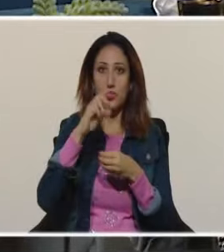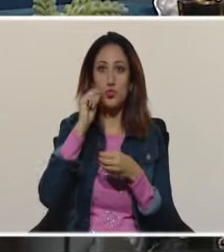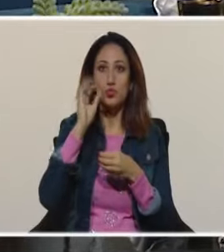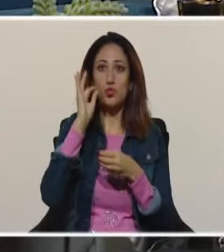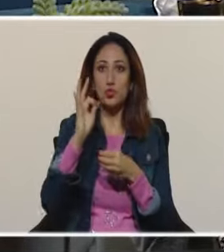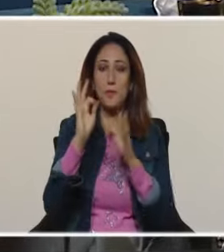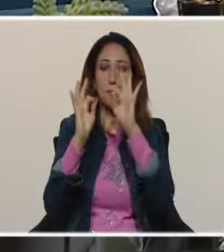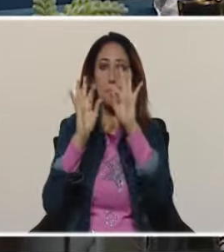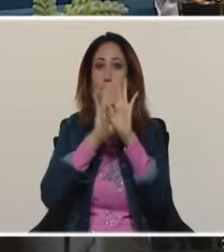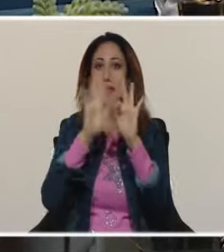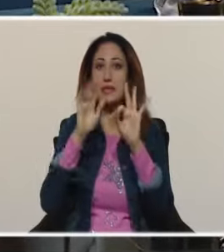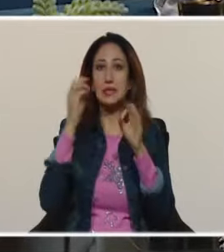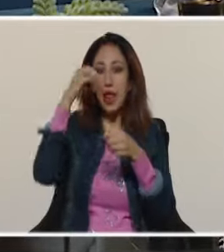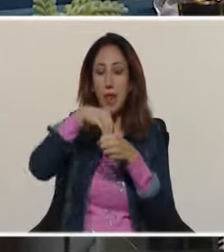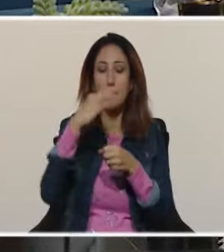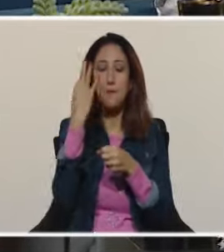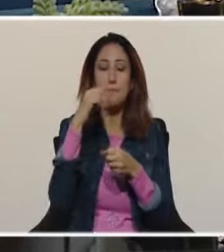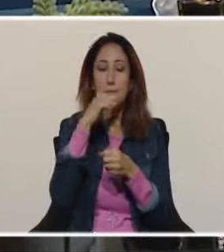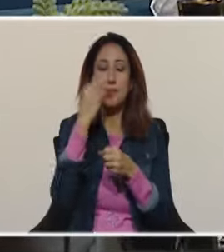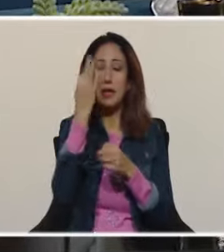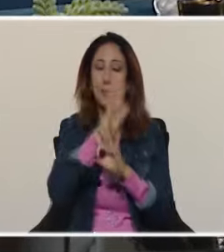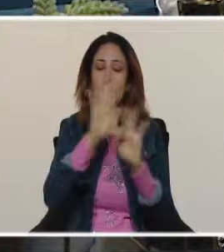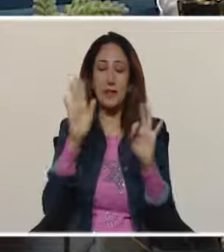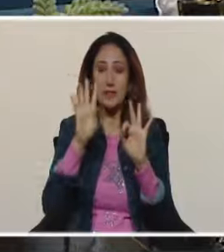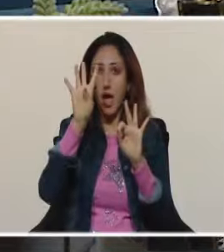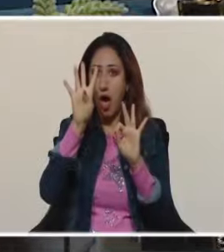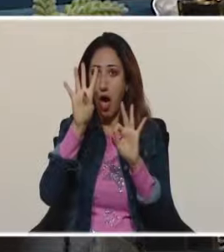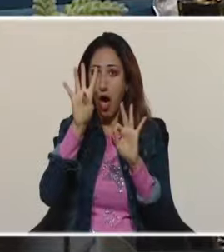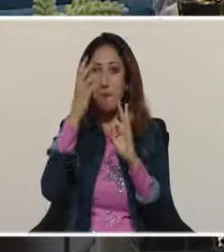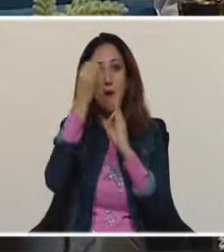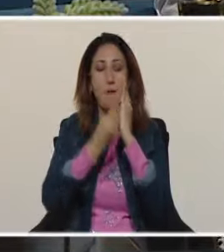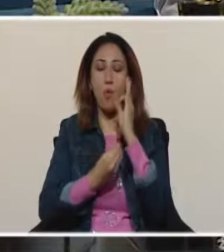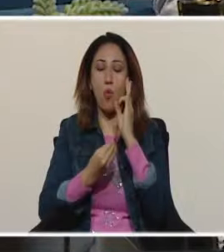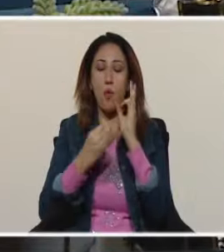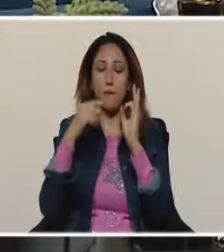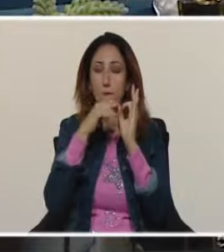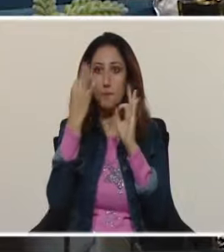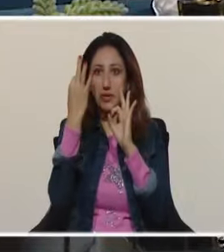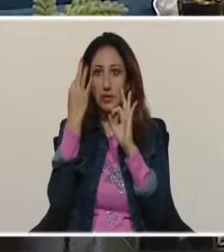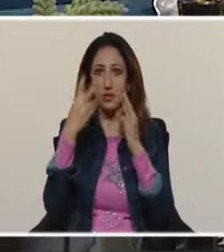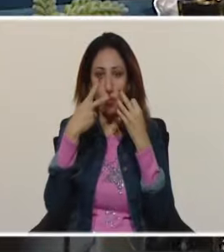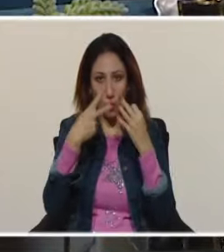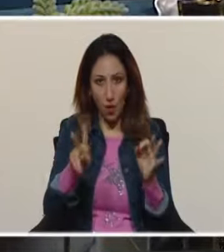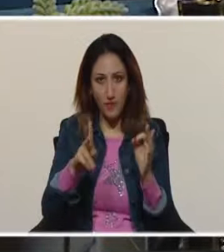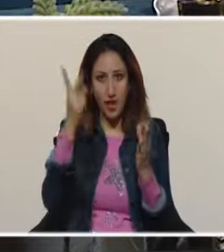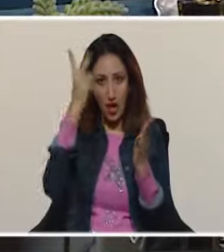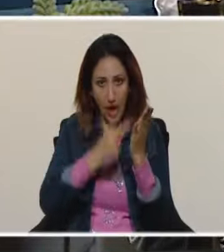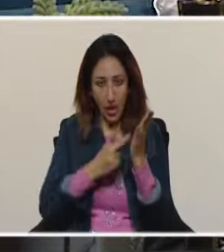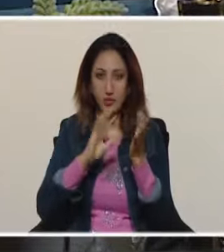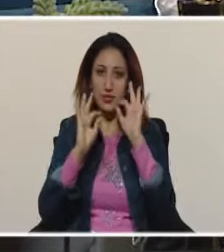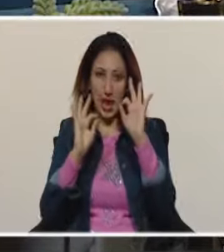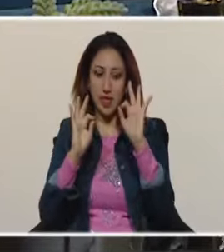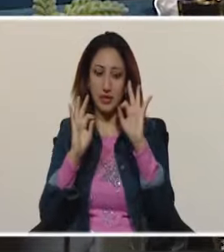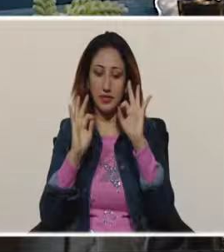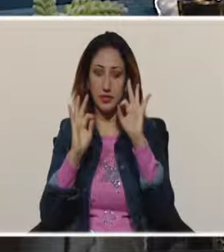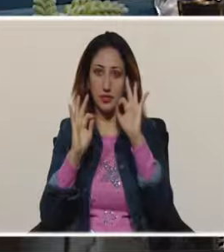لازم 3 بنات بس هم اللي يسكنوا في الشقه، فنجيبوا كده نجيبوا كده، لا هم 3 بنات بس. قلت لها خلاص يا بنتي اكتبي العقد على اساس ان احنا 3 وانا